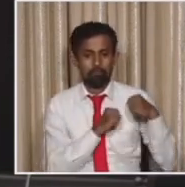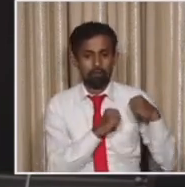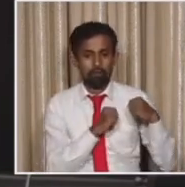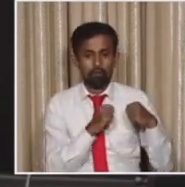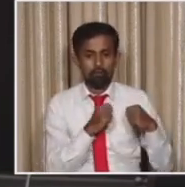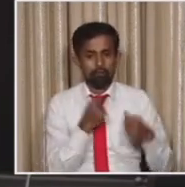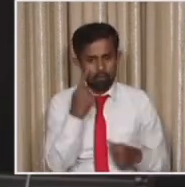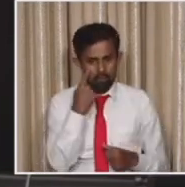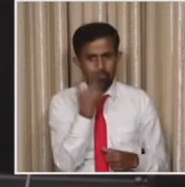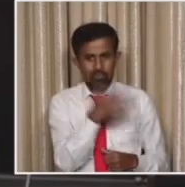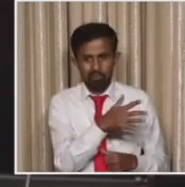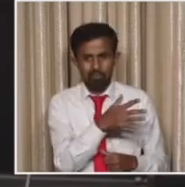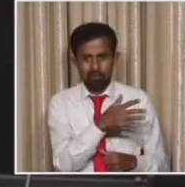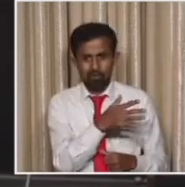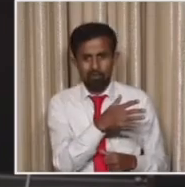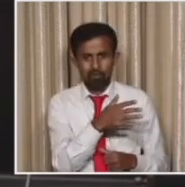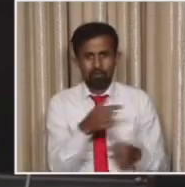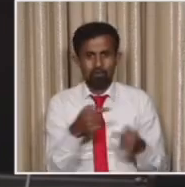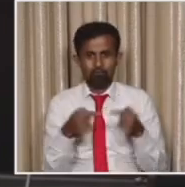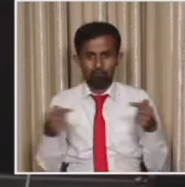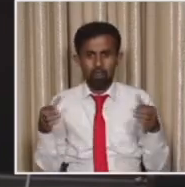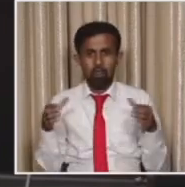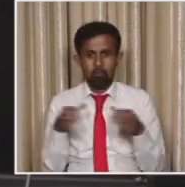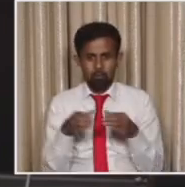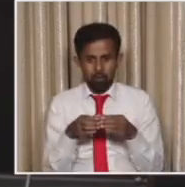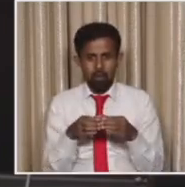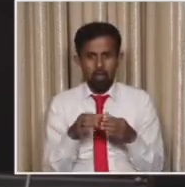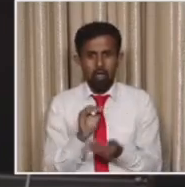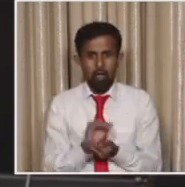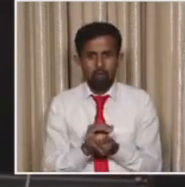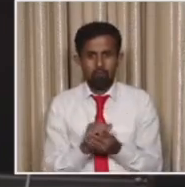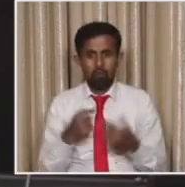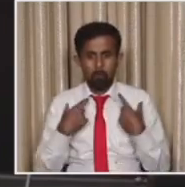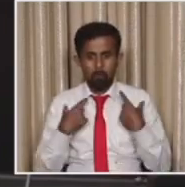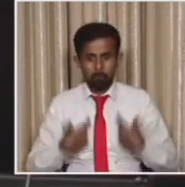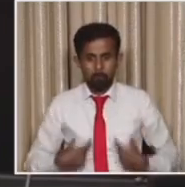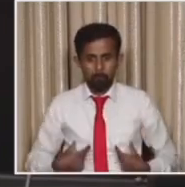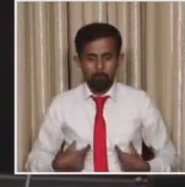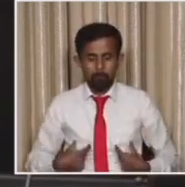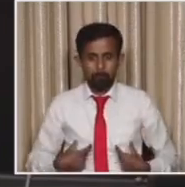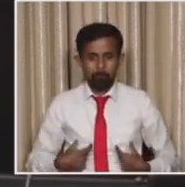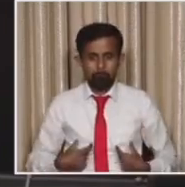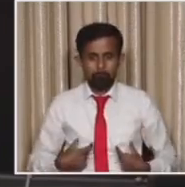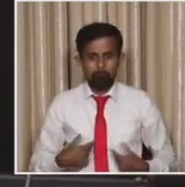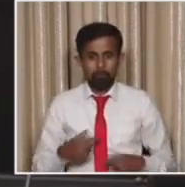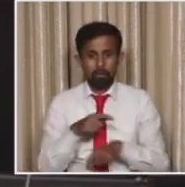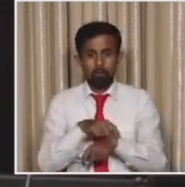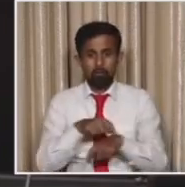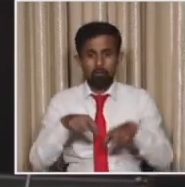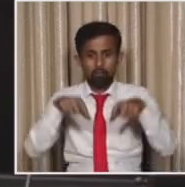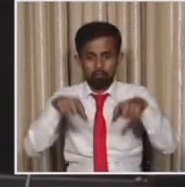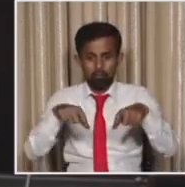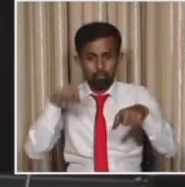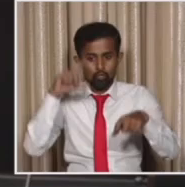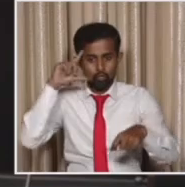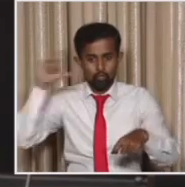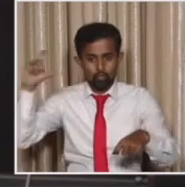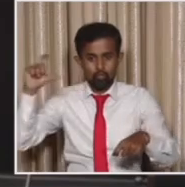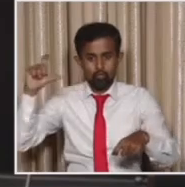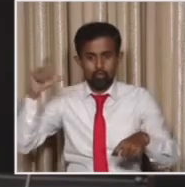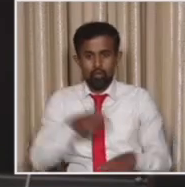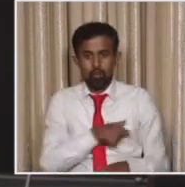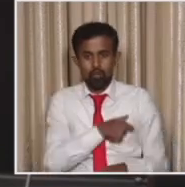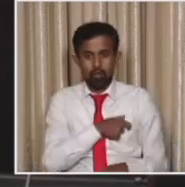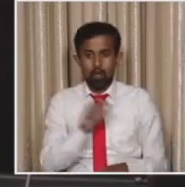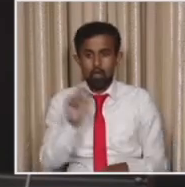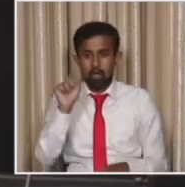දැන් අපි දැක්කනේ මේ විපක්ෂයේම හිටියා මහින්ද රාජපක්ෂ මැතිතුමා තිබුණු මුල්ගල් චීනයේ